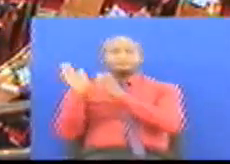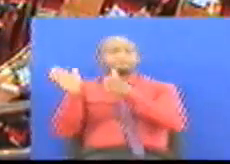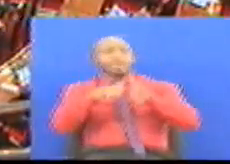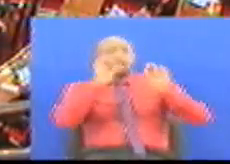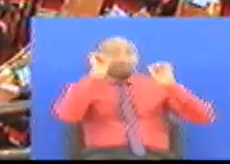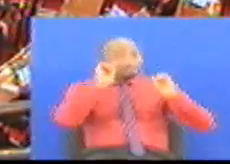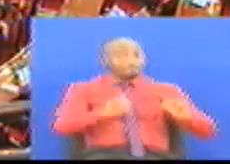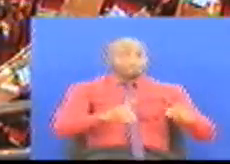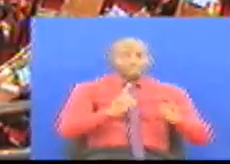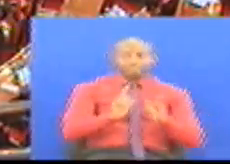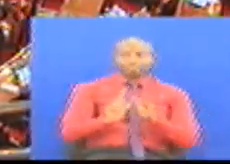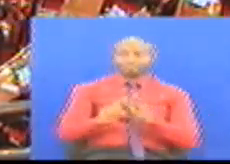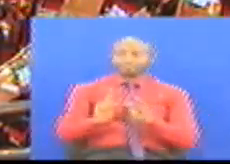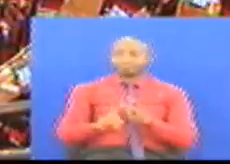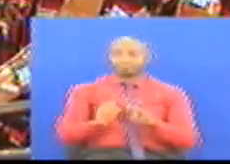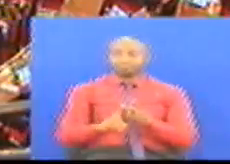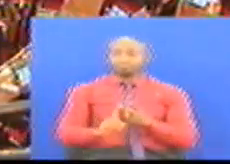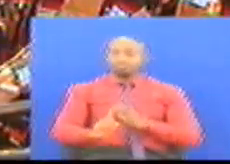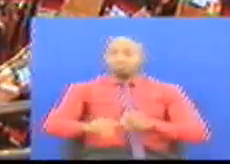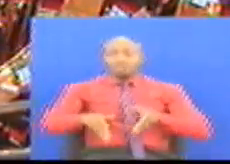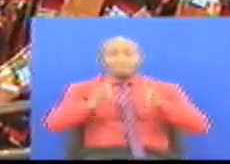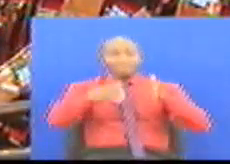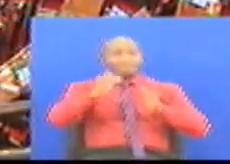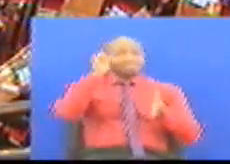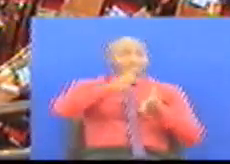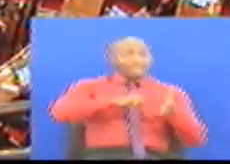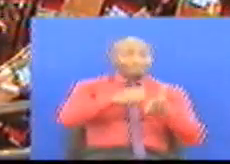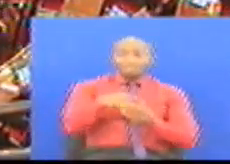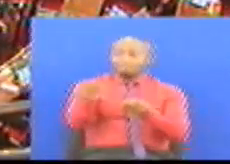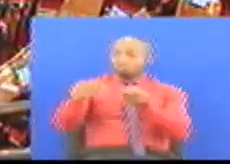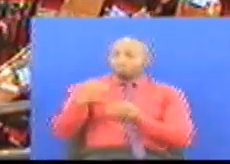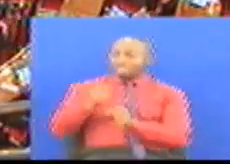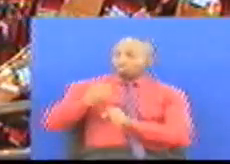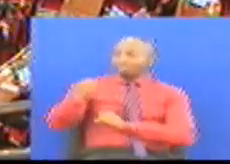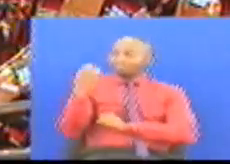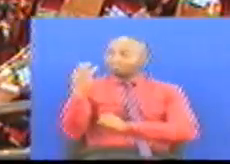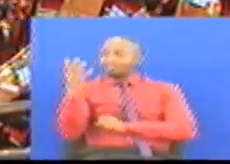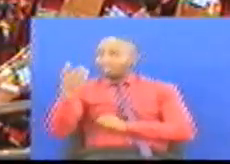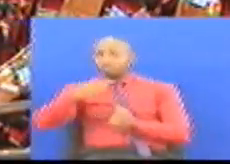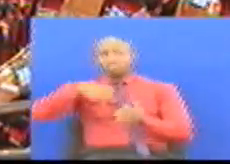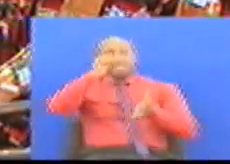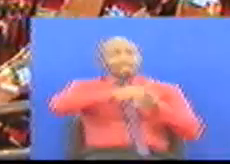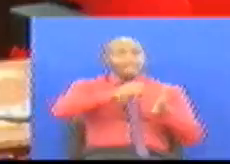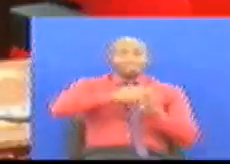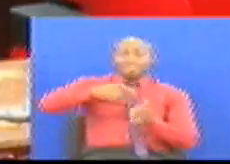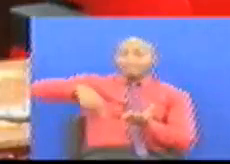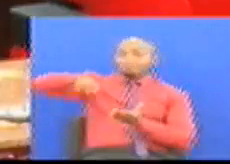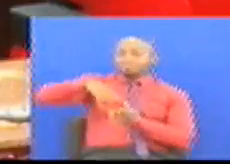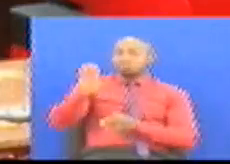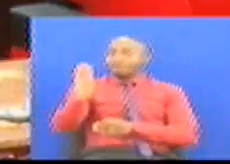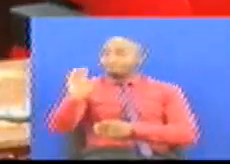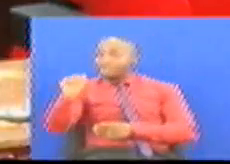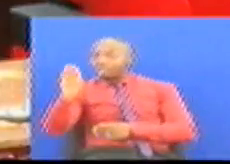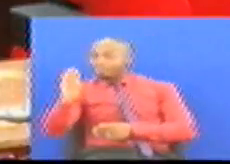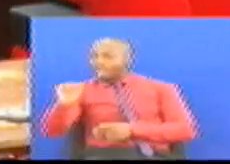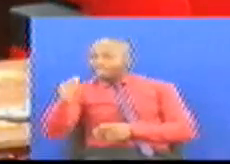huu wa barabara za lami, imetupatia kilomita 35 za lami mji wa Babati. Mheshimiwa Waziri, nikushukuru sana sana,